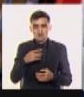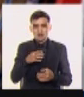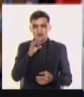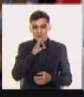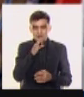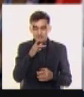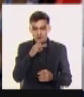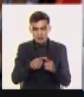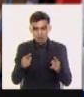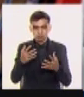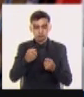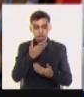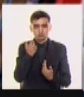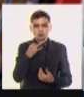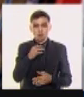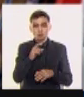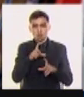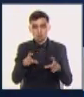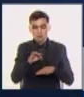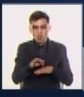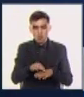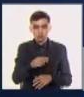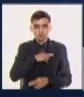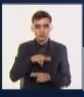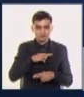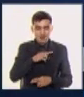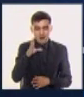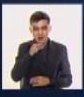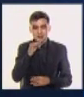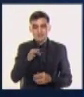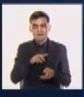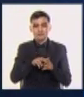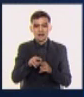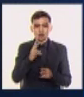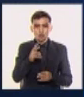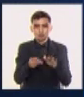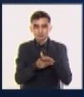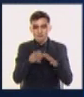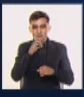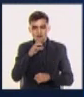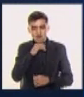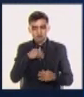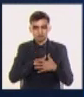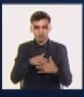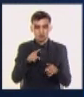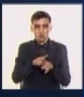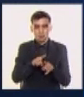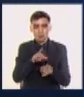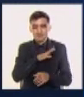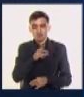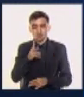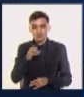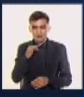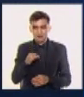лекарств люди болеют люди могут умирать из-за этого но тем ни менее вред который наносят коррупция и помимо вот этих экстренных